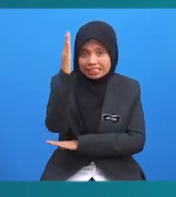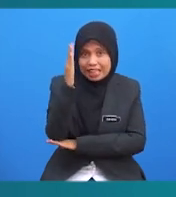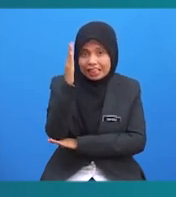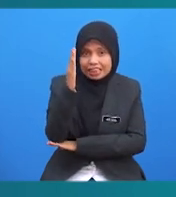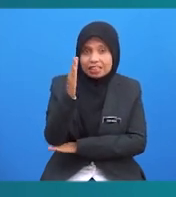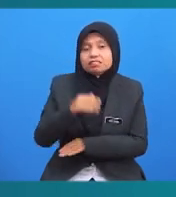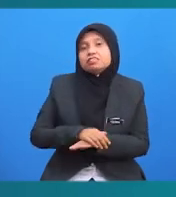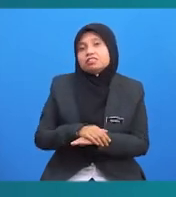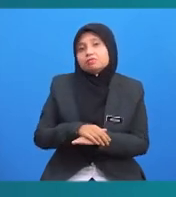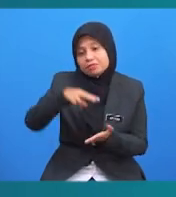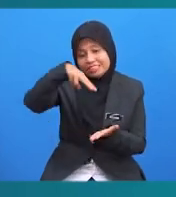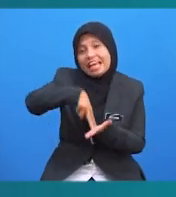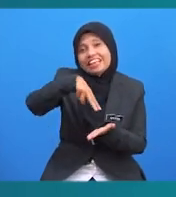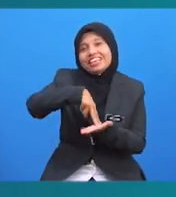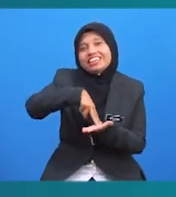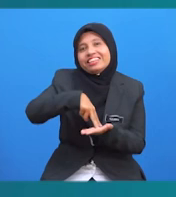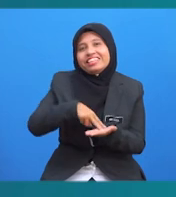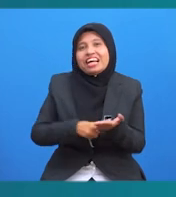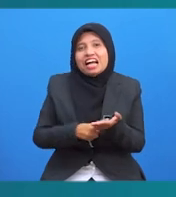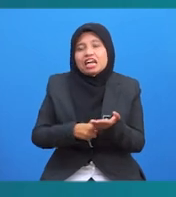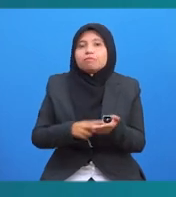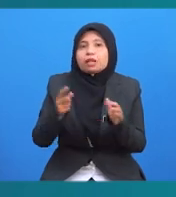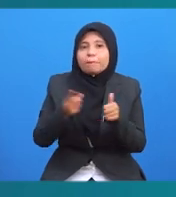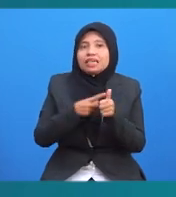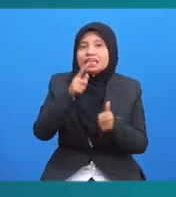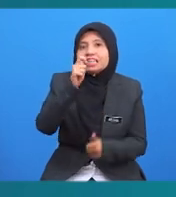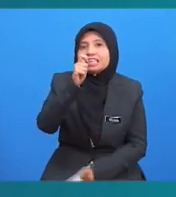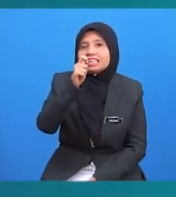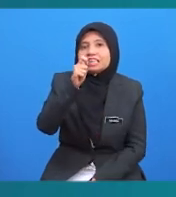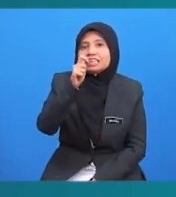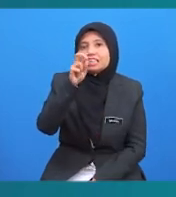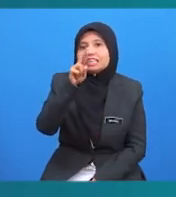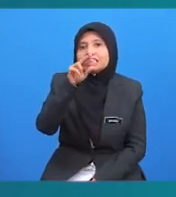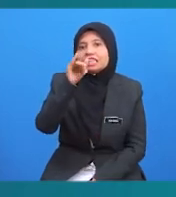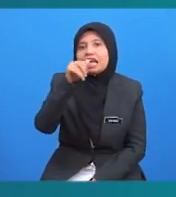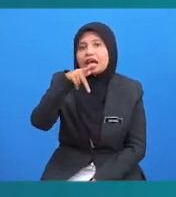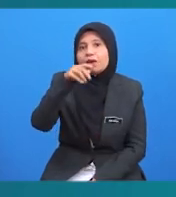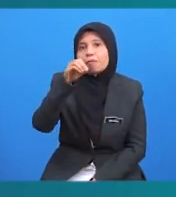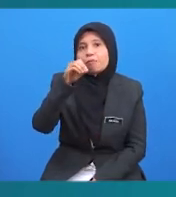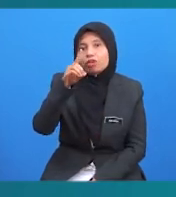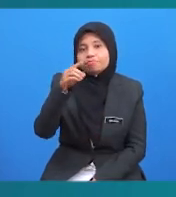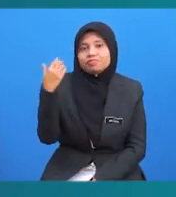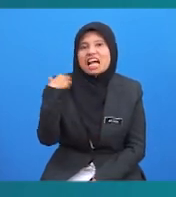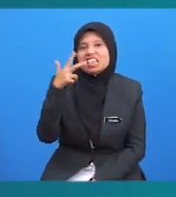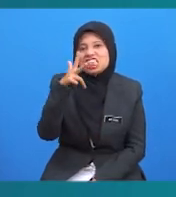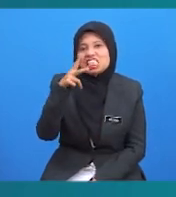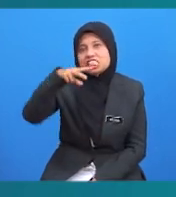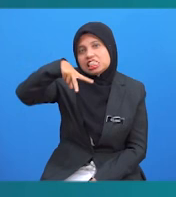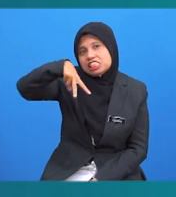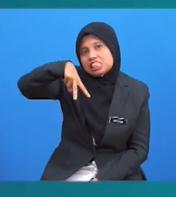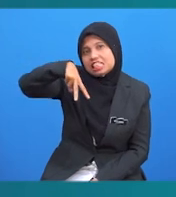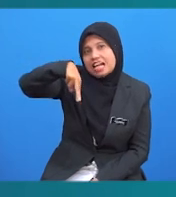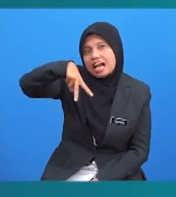Yang pertama adalah tripod. Ia memiliki tiga kaki dan yang